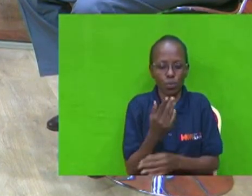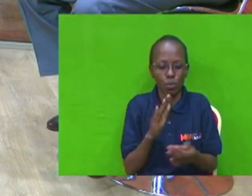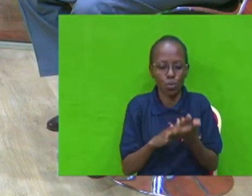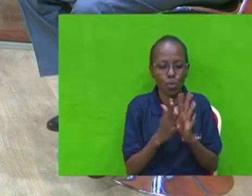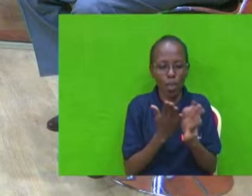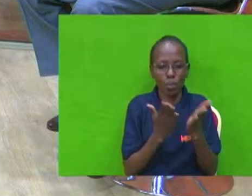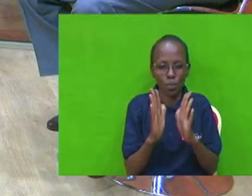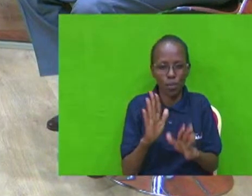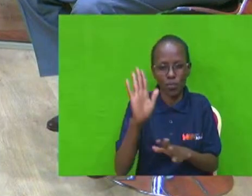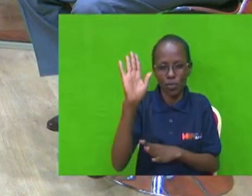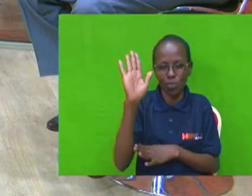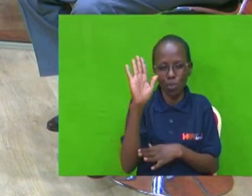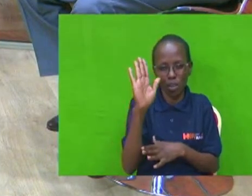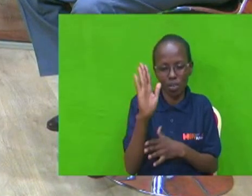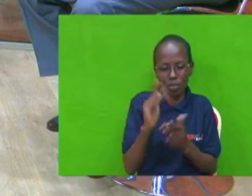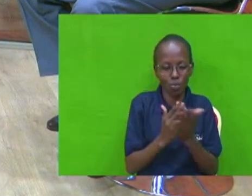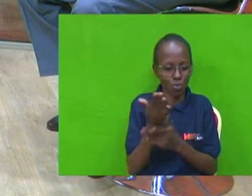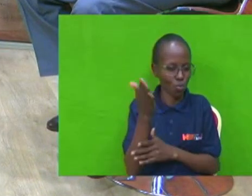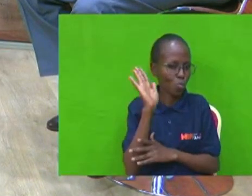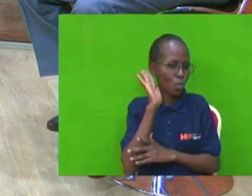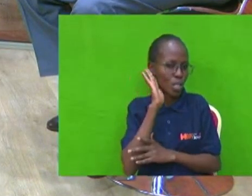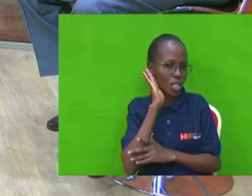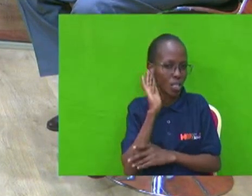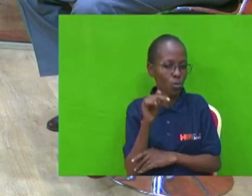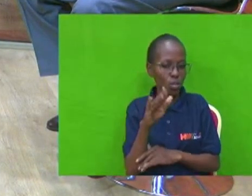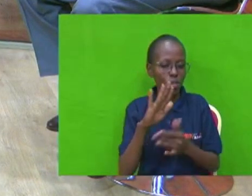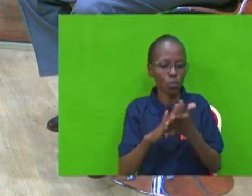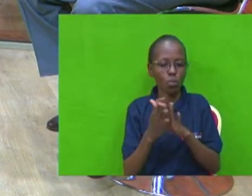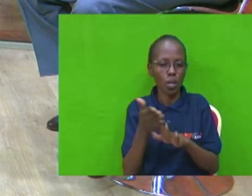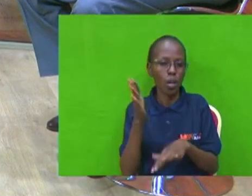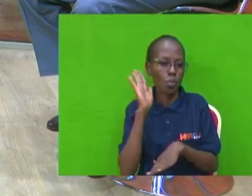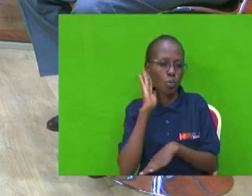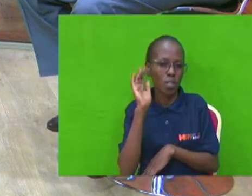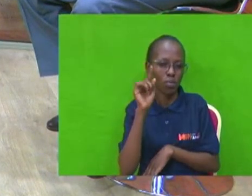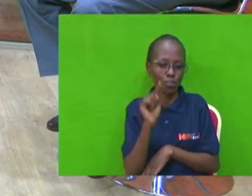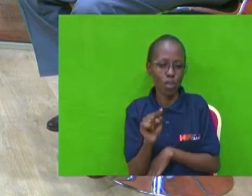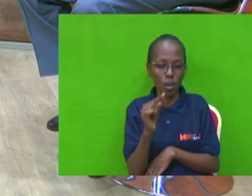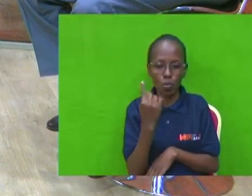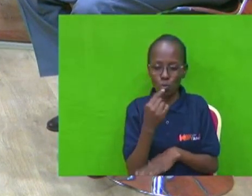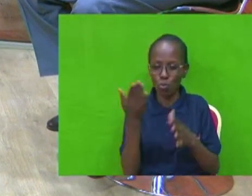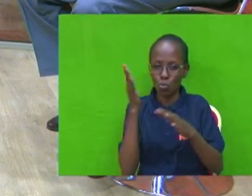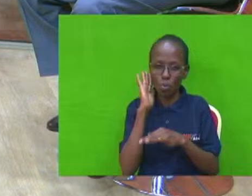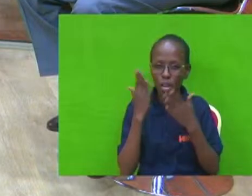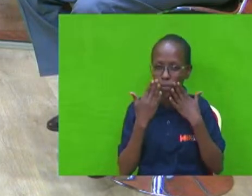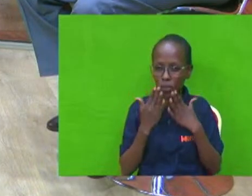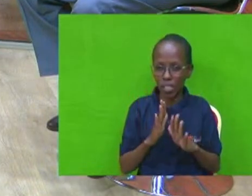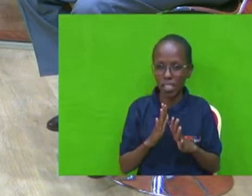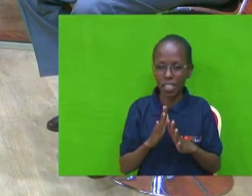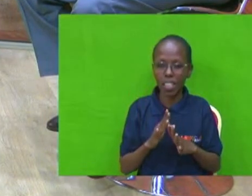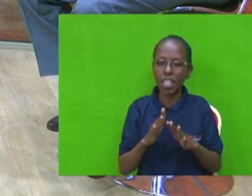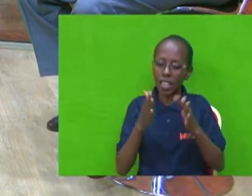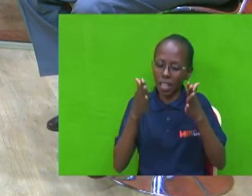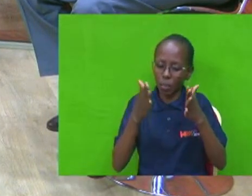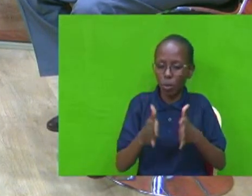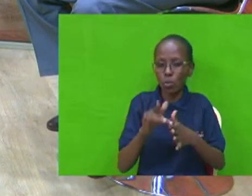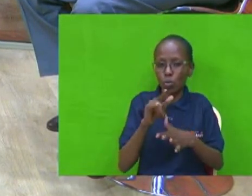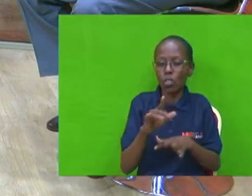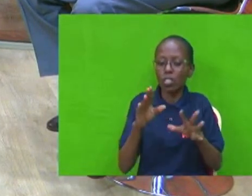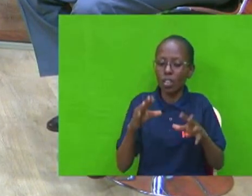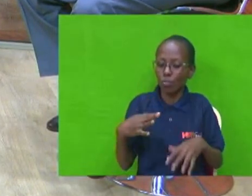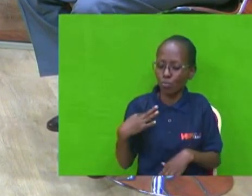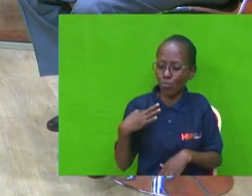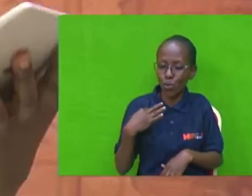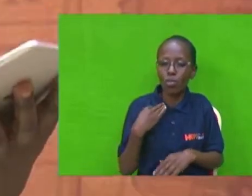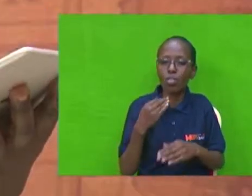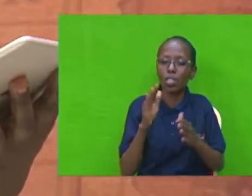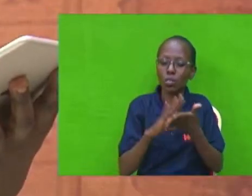wake katika kumtii mmekuwa watumwa wake yule mnaye mtii. Sasa kumbe yule ambao umejitoa kuwa mtumwa